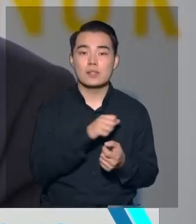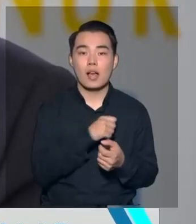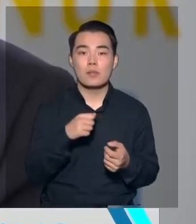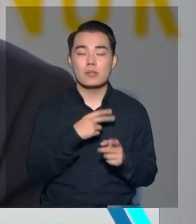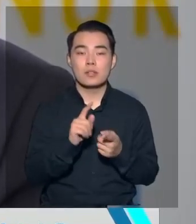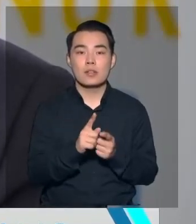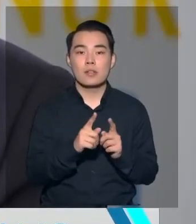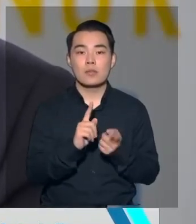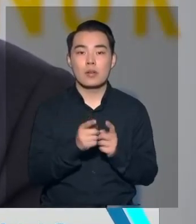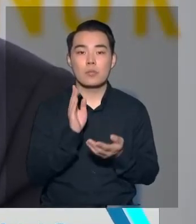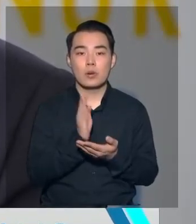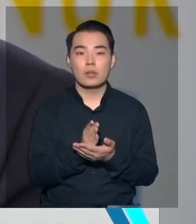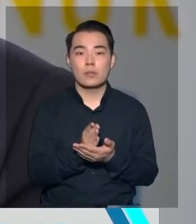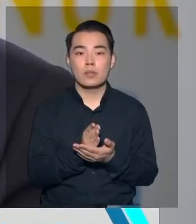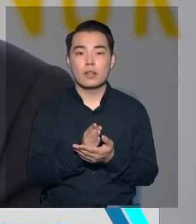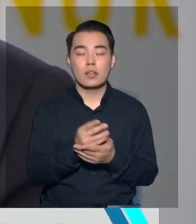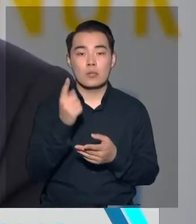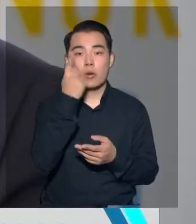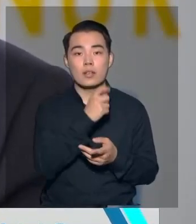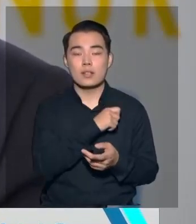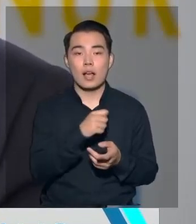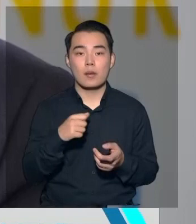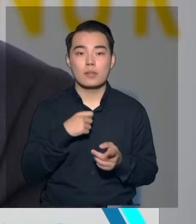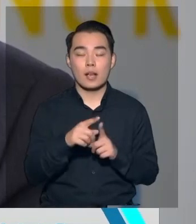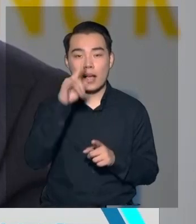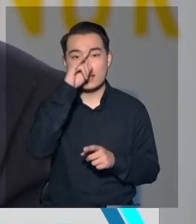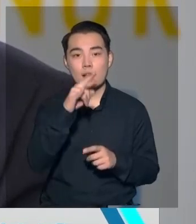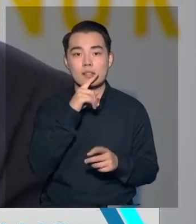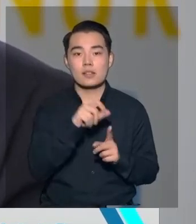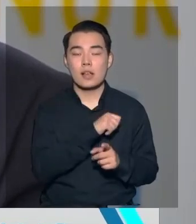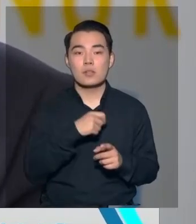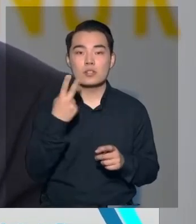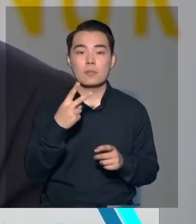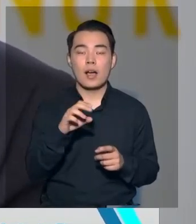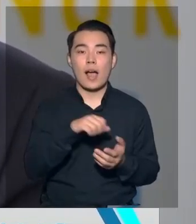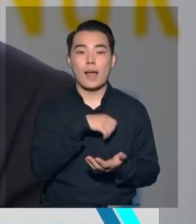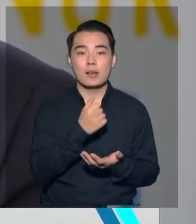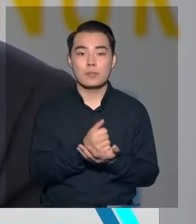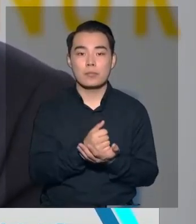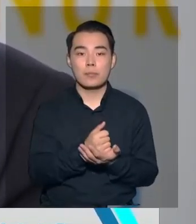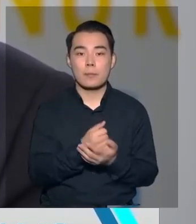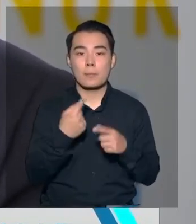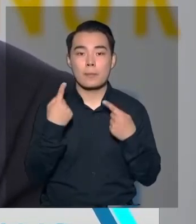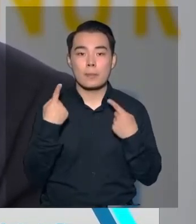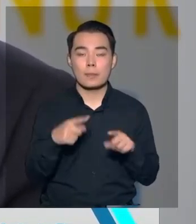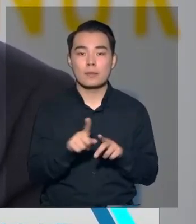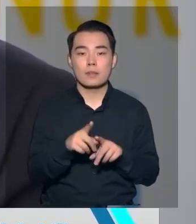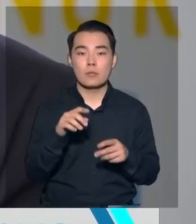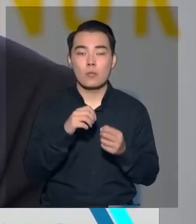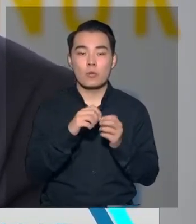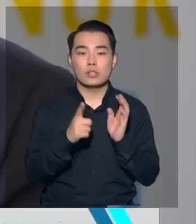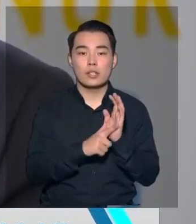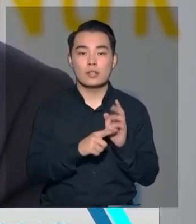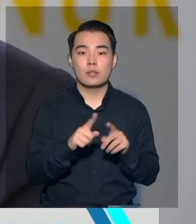үкімет өзгеретін болады. Жылдың екінші жартысынан бастап Қазақстандағы 20 әкімнен басқасын, яғни 17 облыс пен